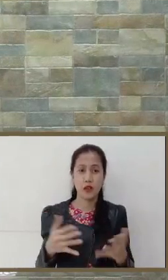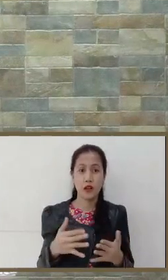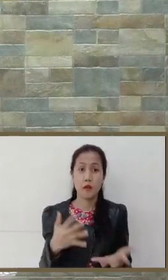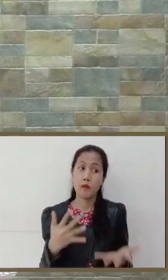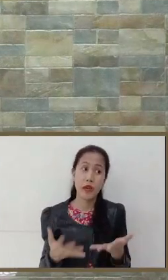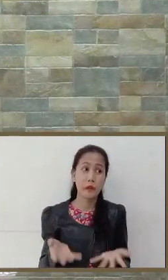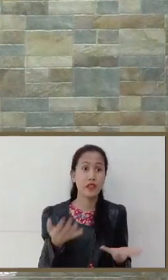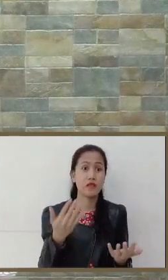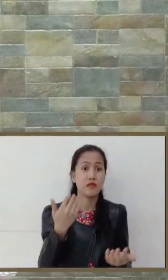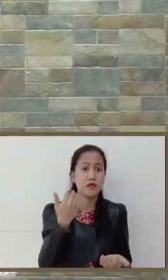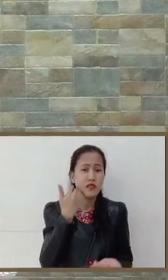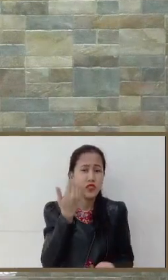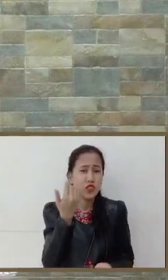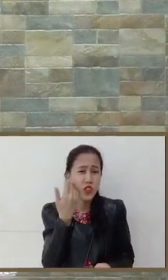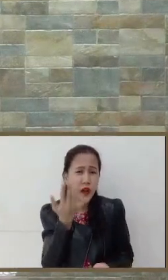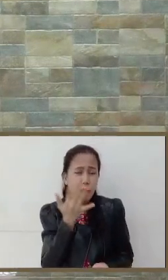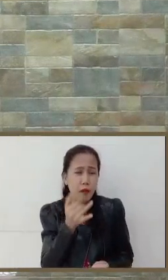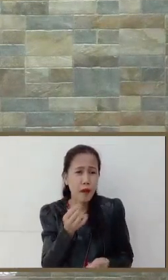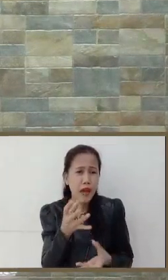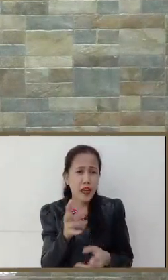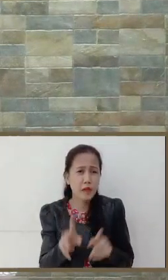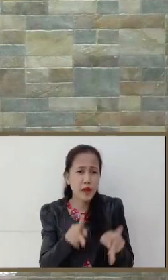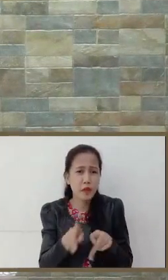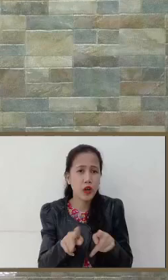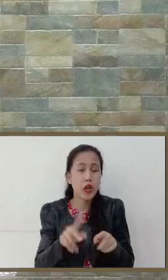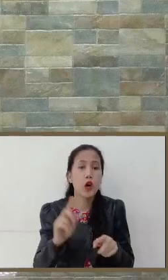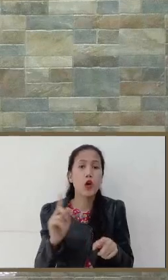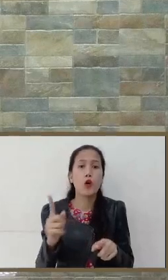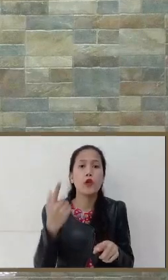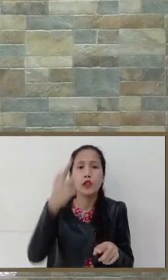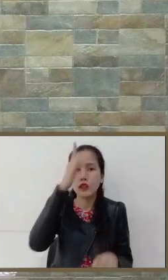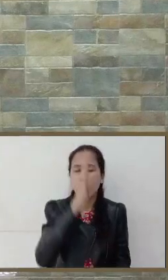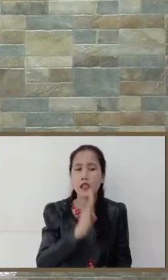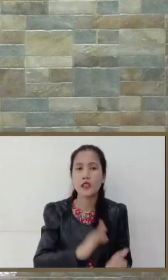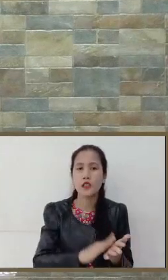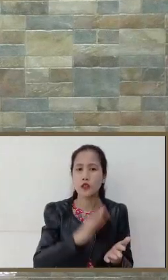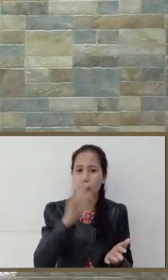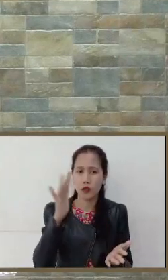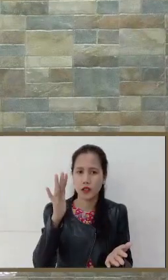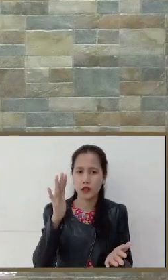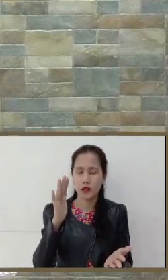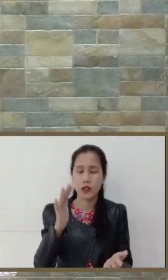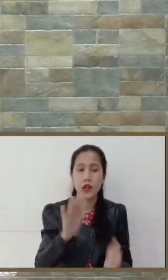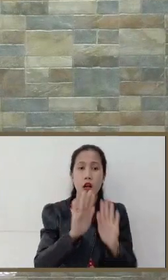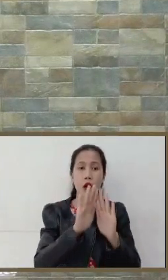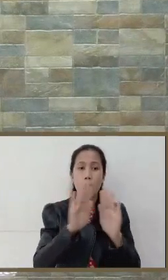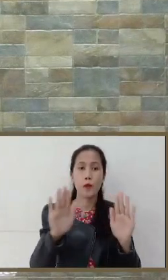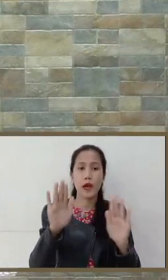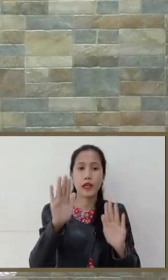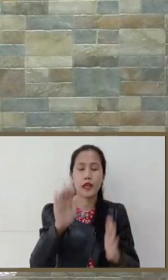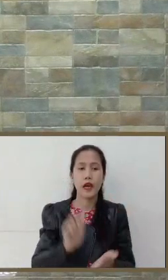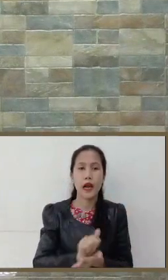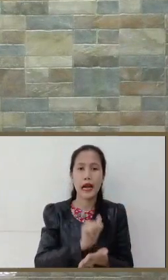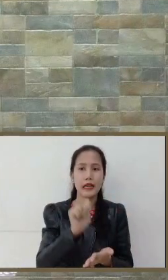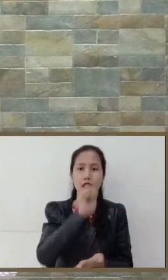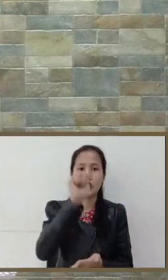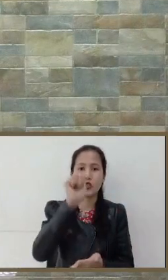Panginoon Jesucristo. Buksan natin, saglit po ang ating pong Biblia, buksan po natin sa Acts chapter number 5. Acts chapter number 5, verse